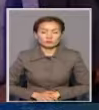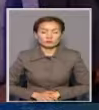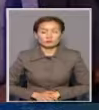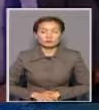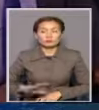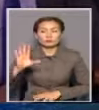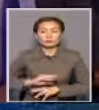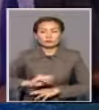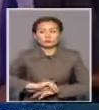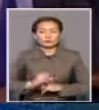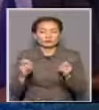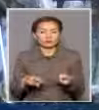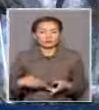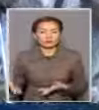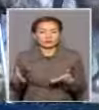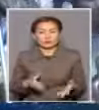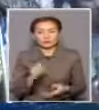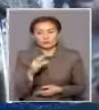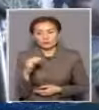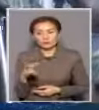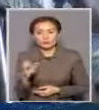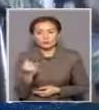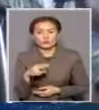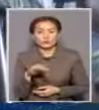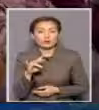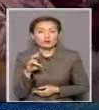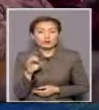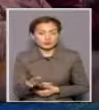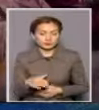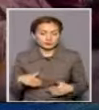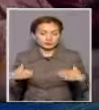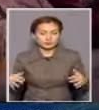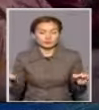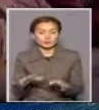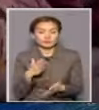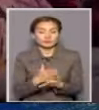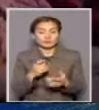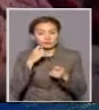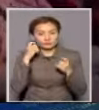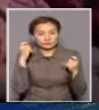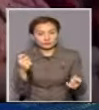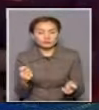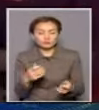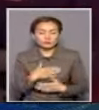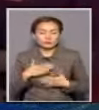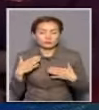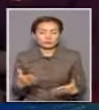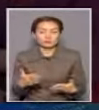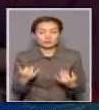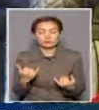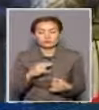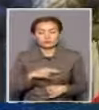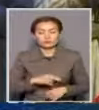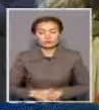На творческий вечер специально приехал и аким области Серик Шапкенов, поздравил композитора с днем рождения и поблагодарил за его